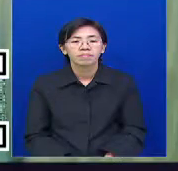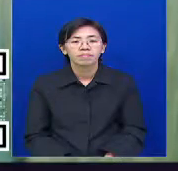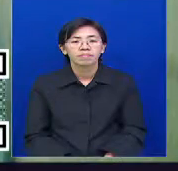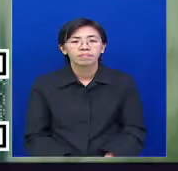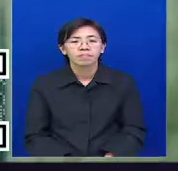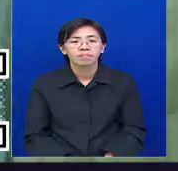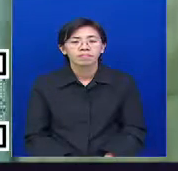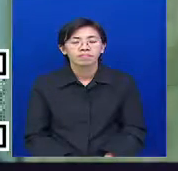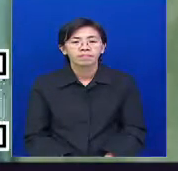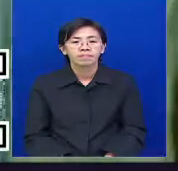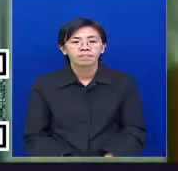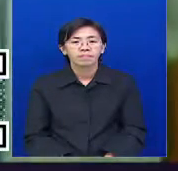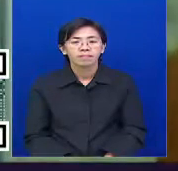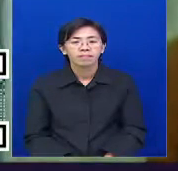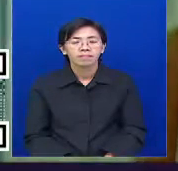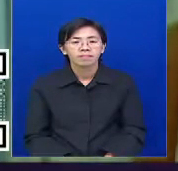รม